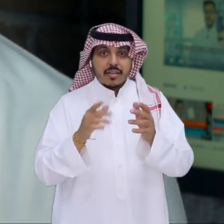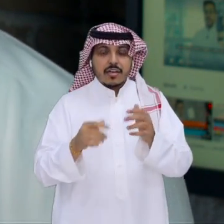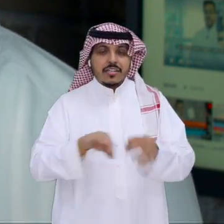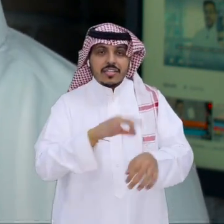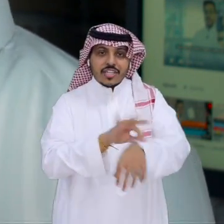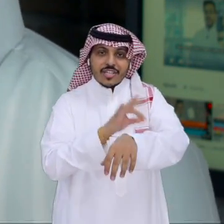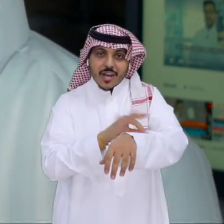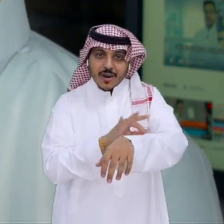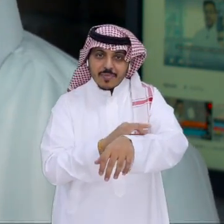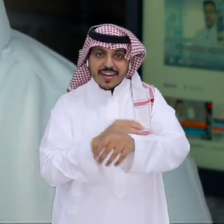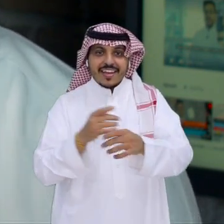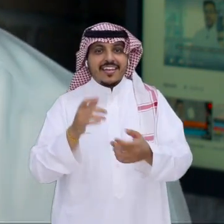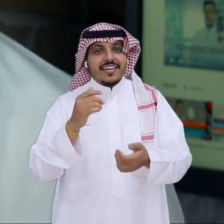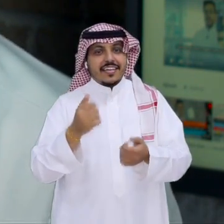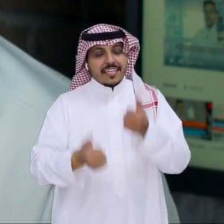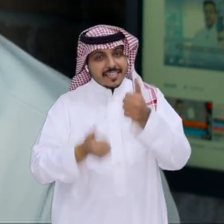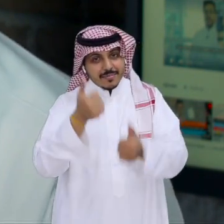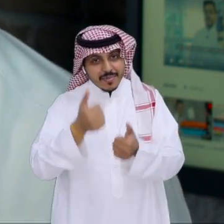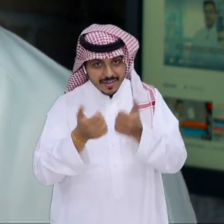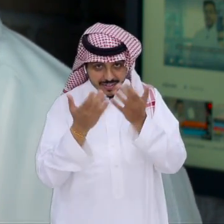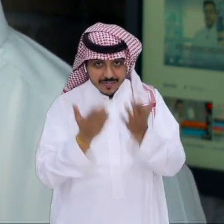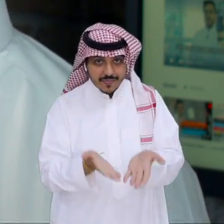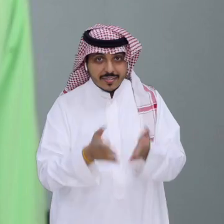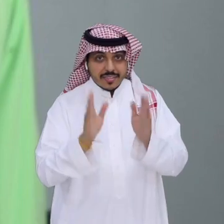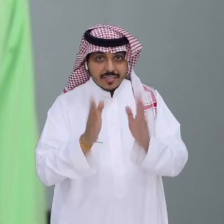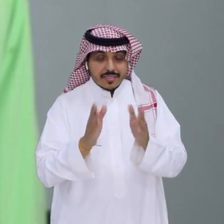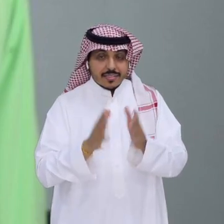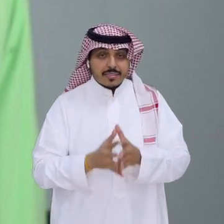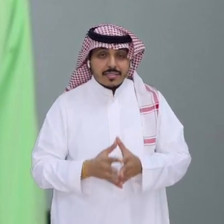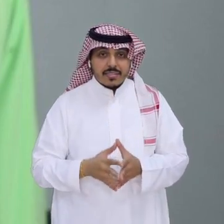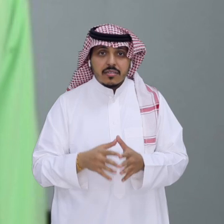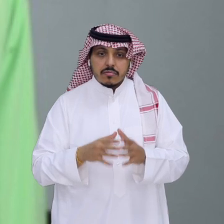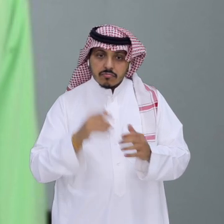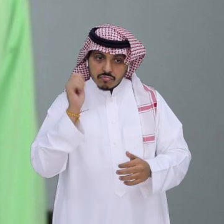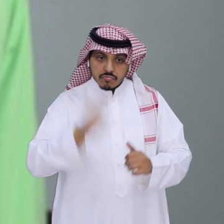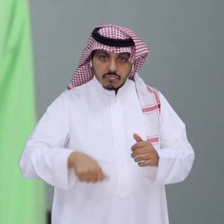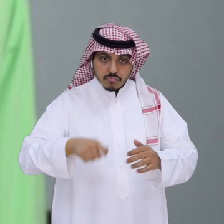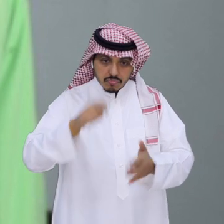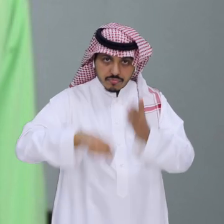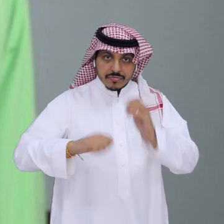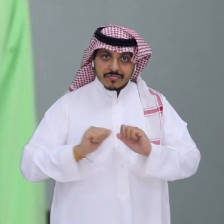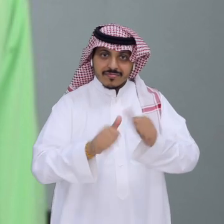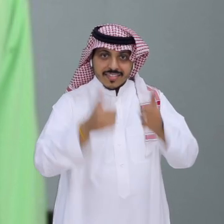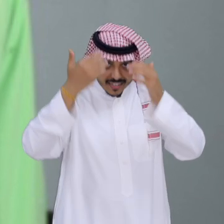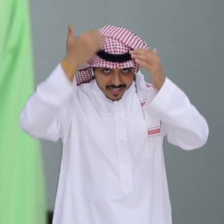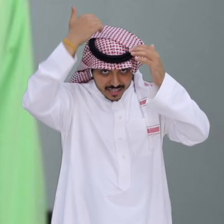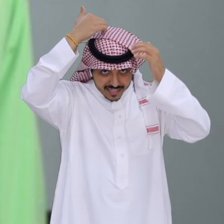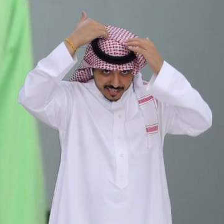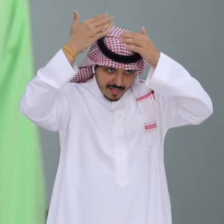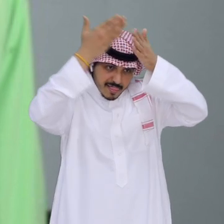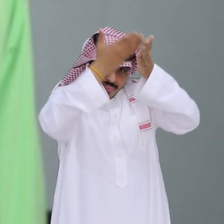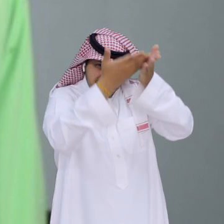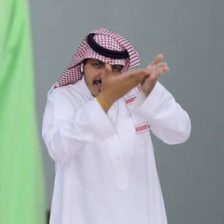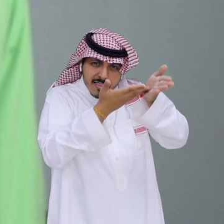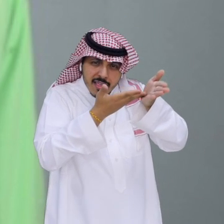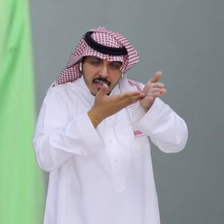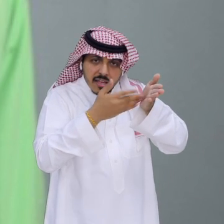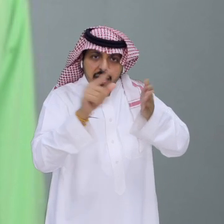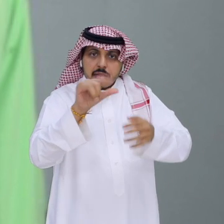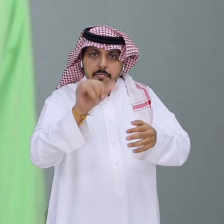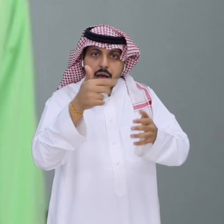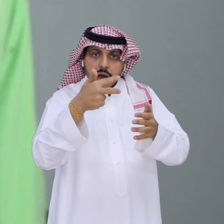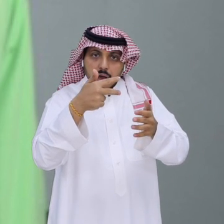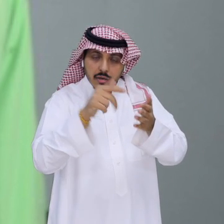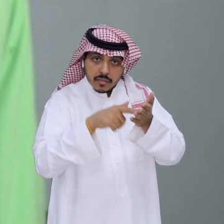الاختبارات والتجارب، وهذه الشبكة ساعدت في إتمام عملية جراحة دماغ بشكل جدا قوي. الحين ليش